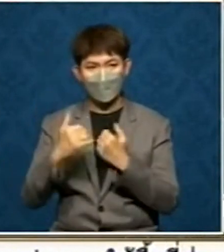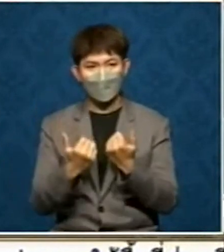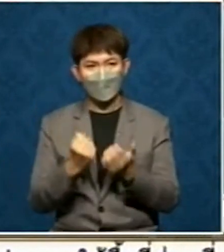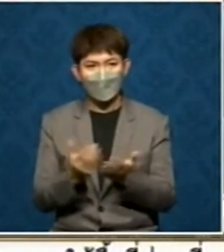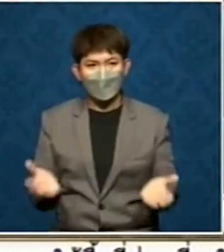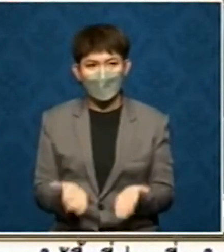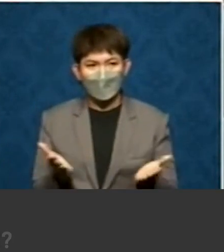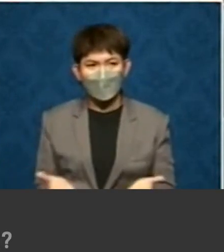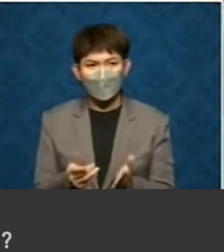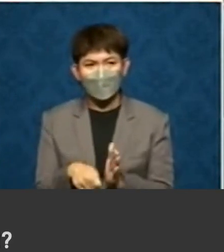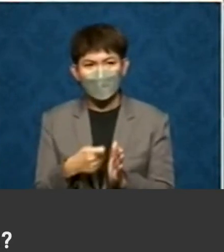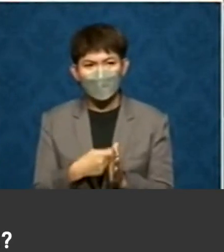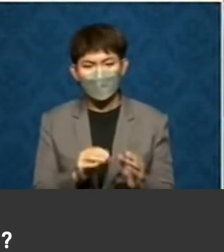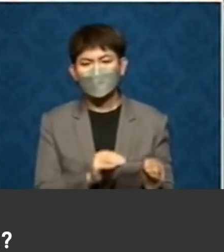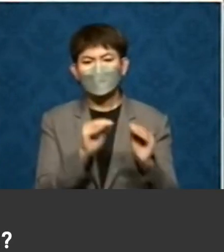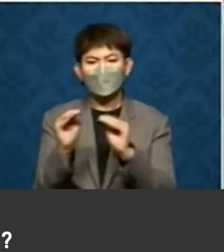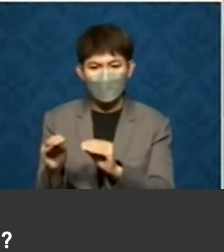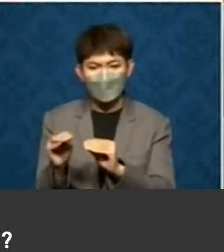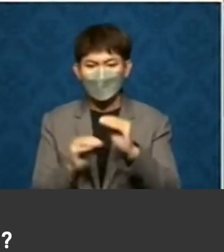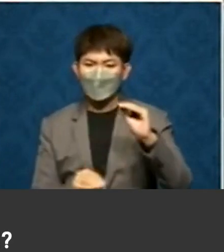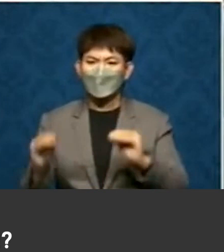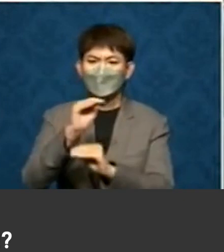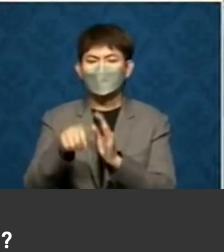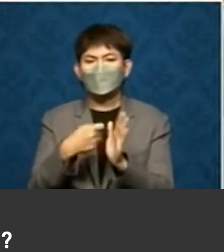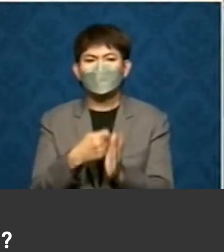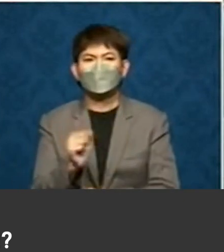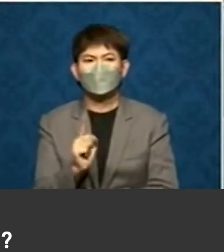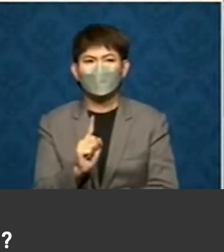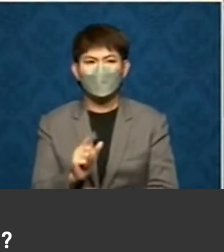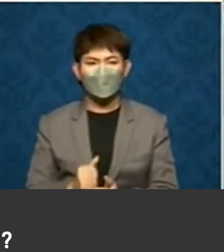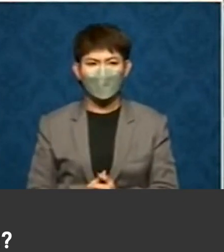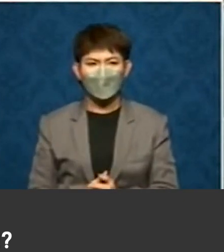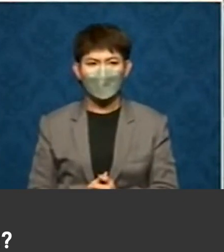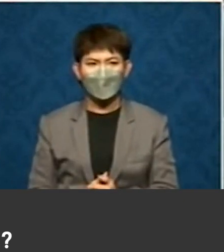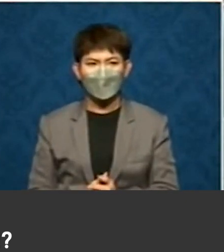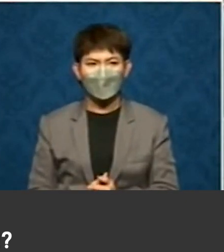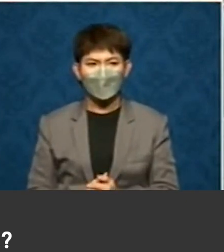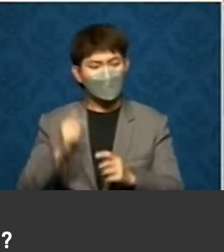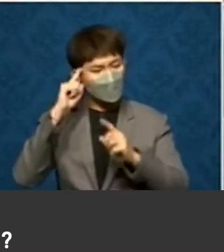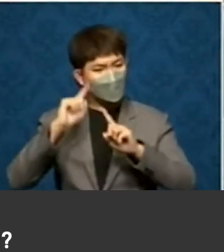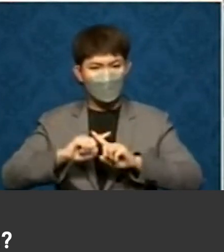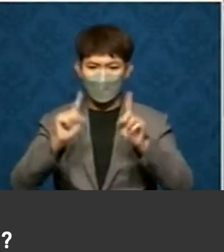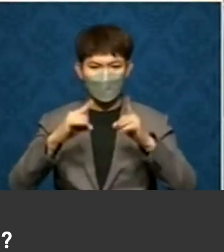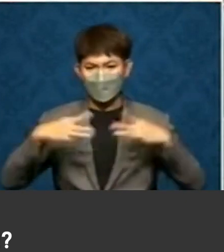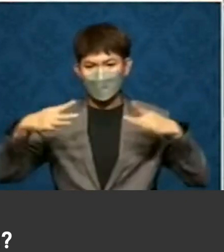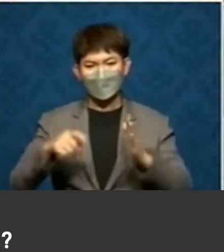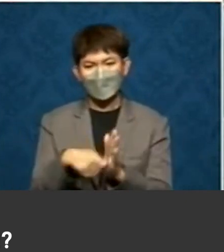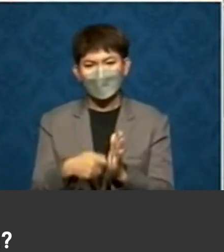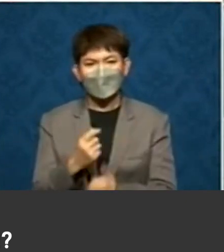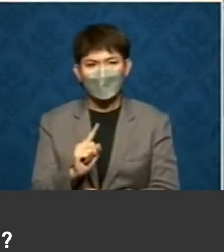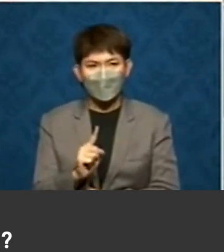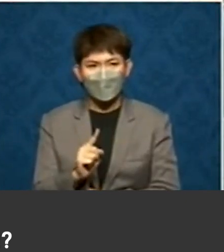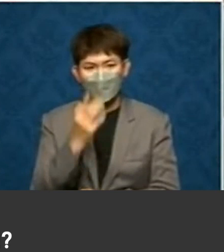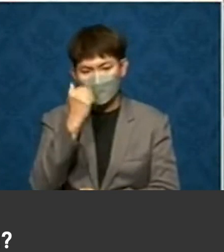ที่อย่างมีประสิทธภาพแต่กับพบวาการทำหนาที่ของประประชาวไม่ได้ทำหนาที่อย่ครบทวนอย่ครอบคลุมโตอย่างเวลา